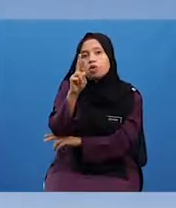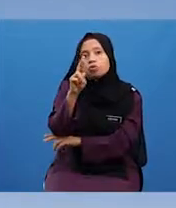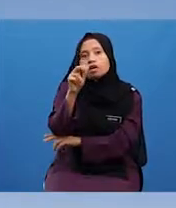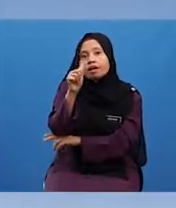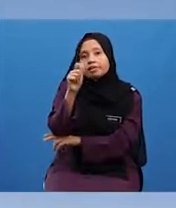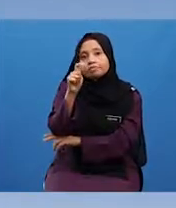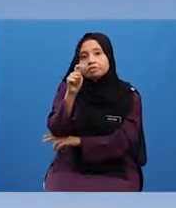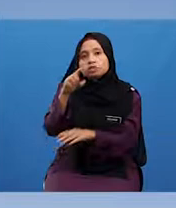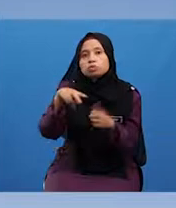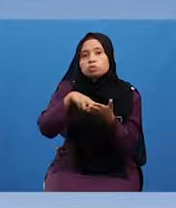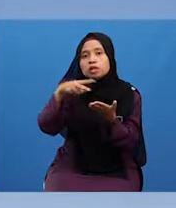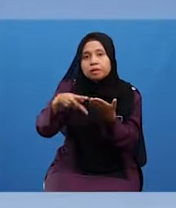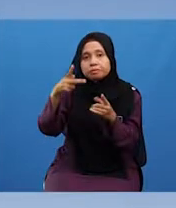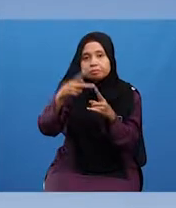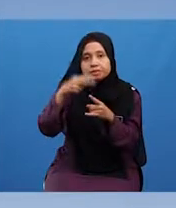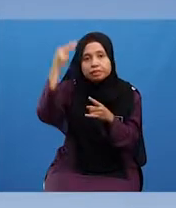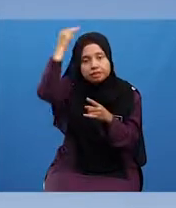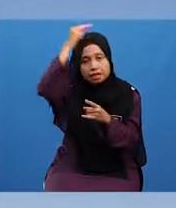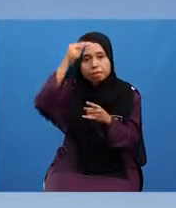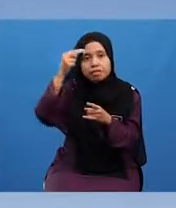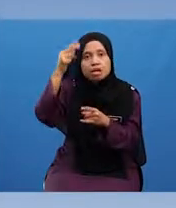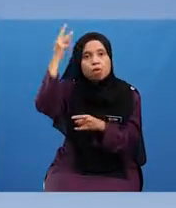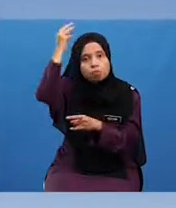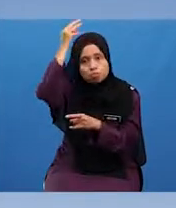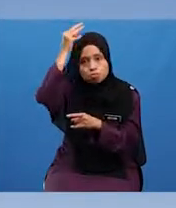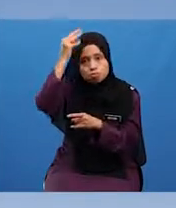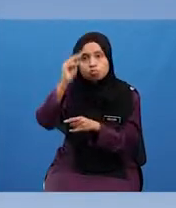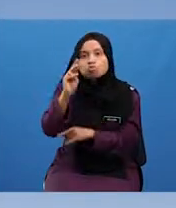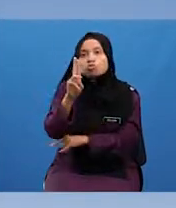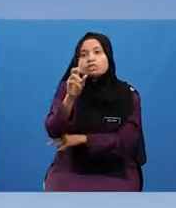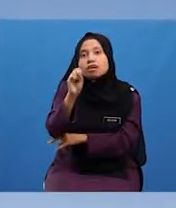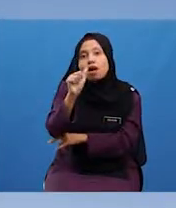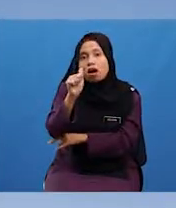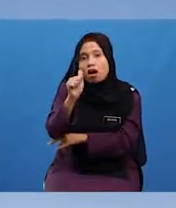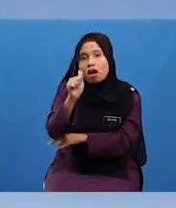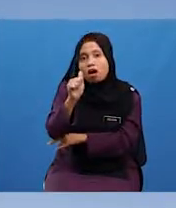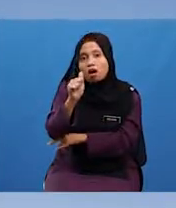salam. TM. Ingat Telekom Malaysia?